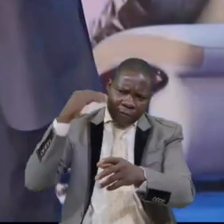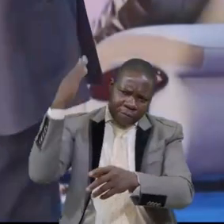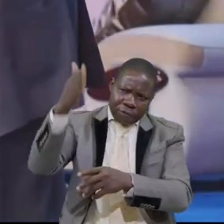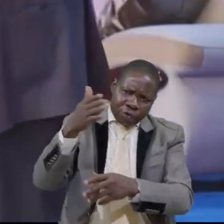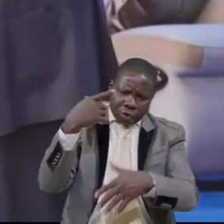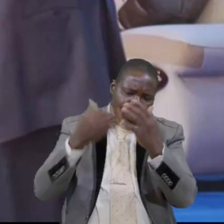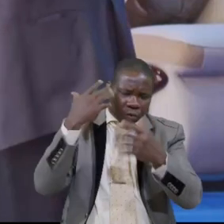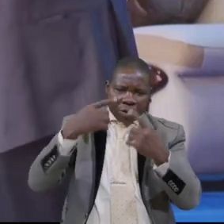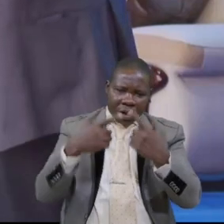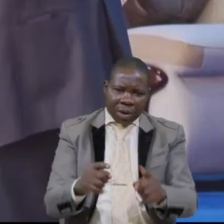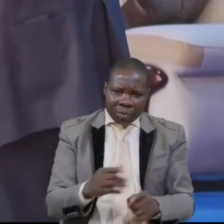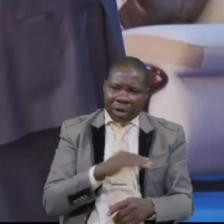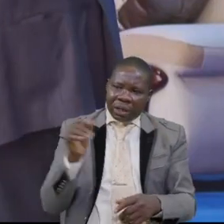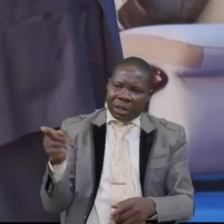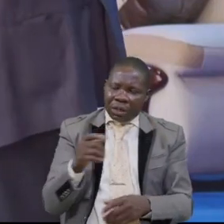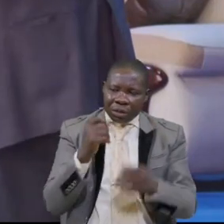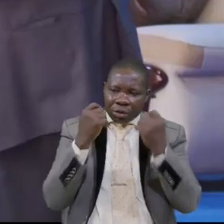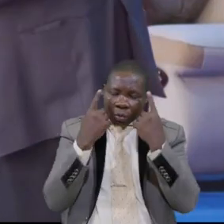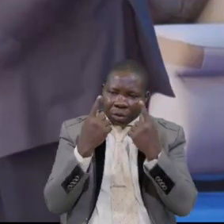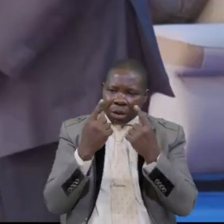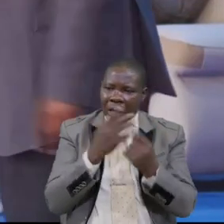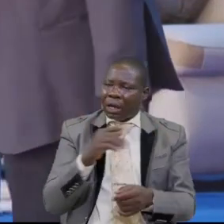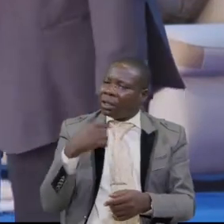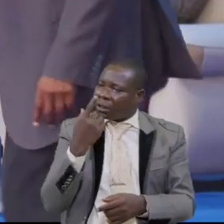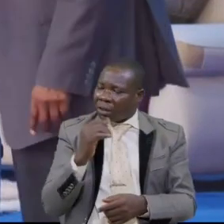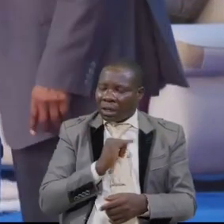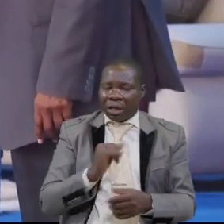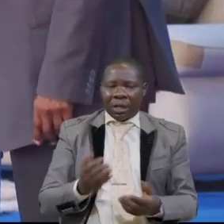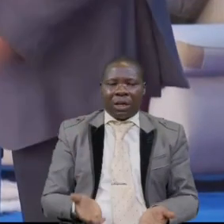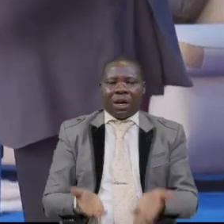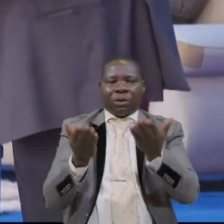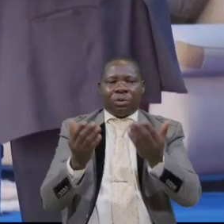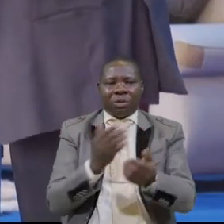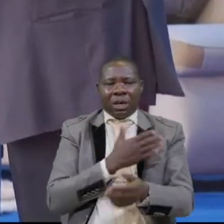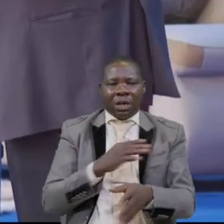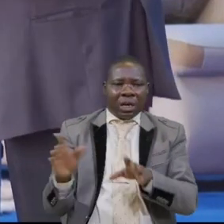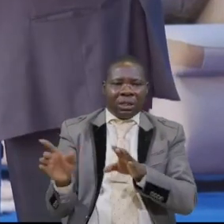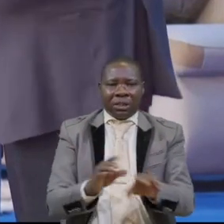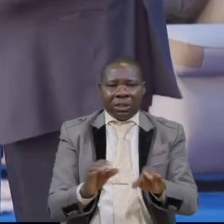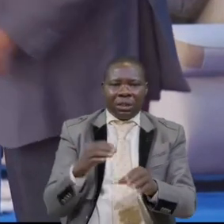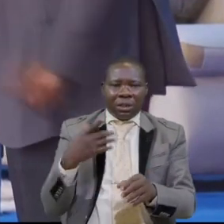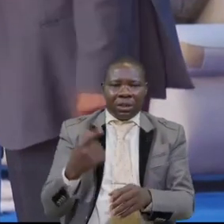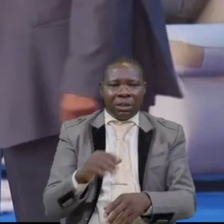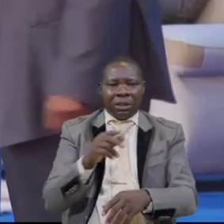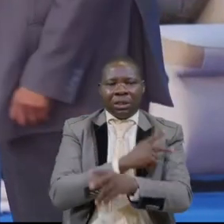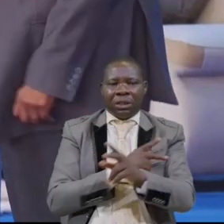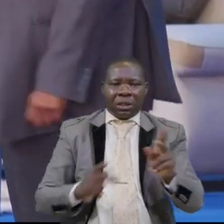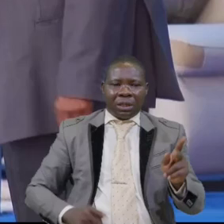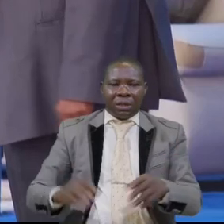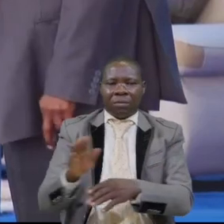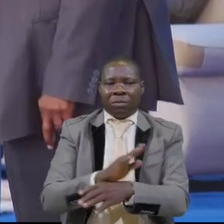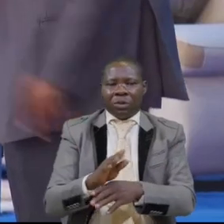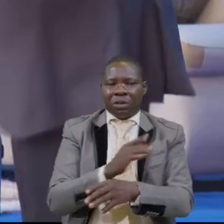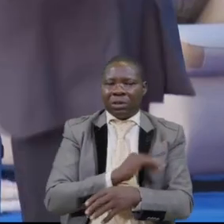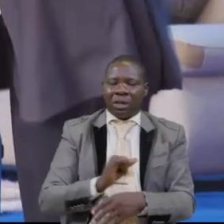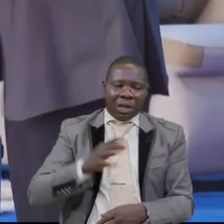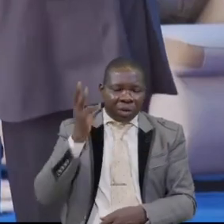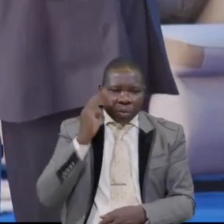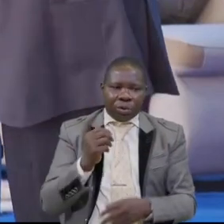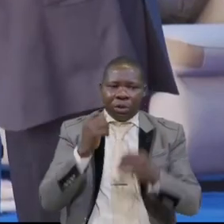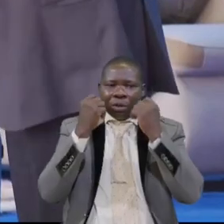tout. Je me levai et je m'occupais des affaires du roi. J'étais étonné de la vision